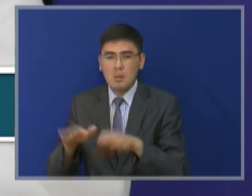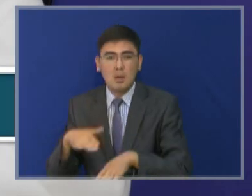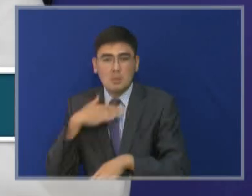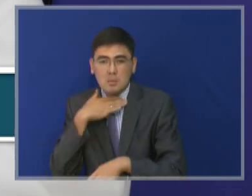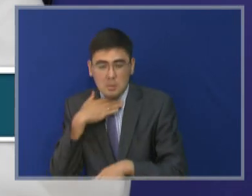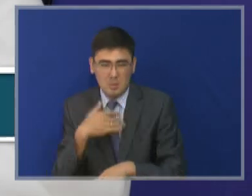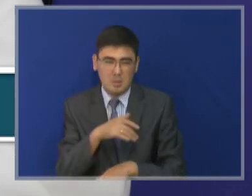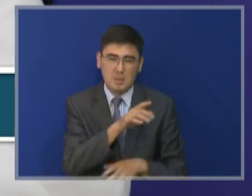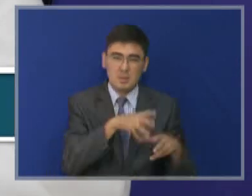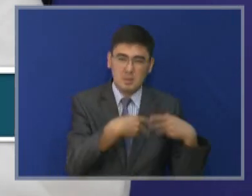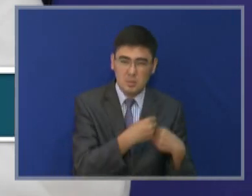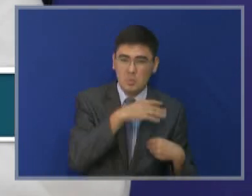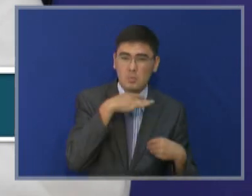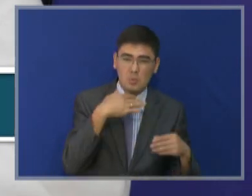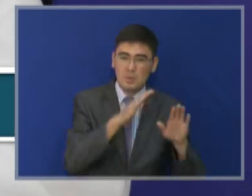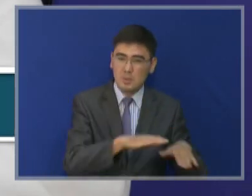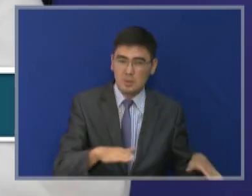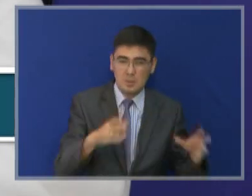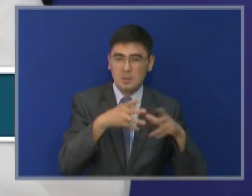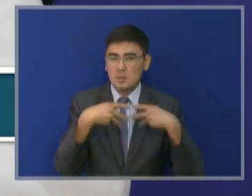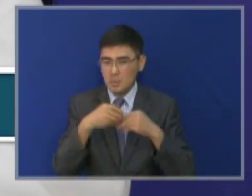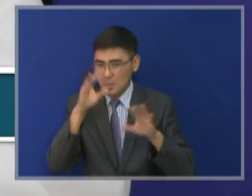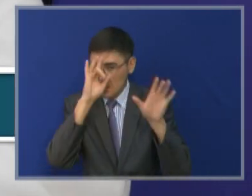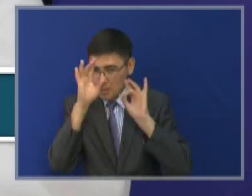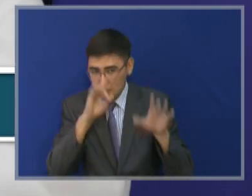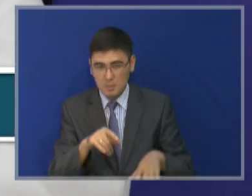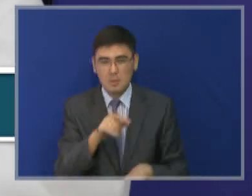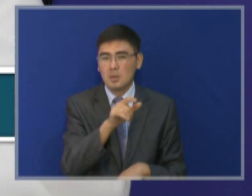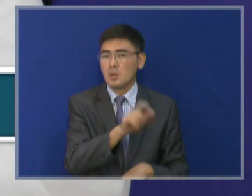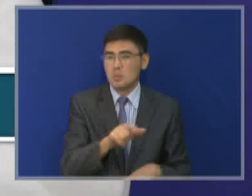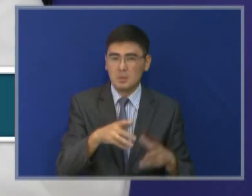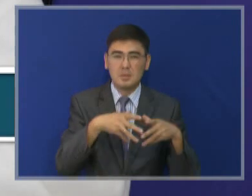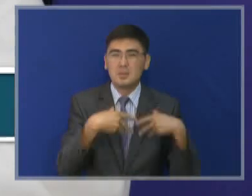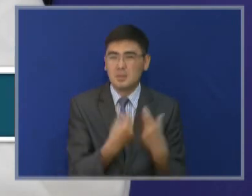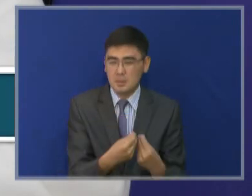отбасылар, мүмкіндігі шектеулі жандар, жалғыз басты